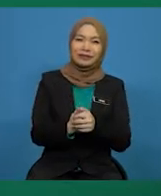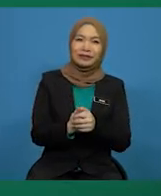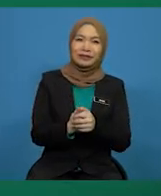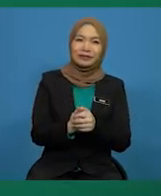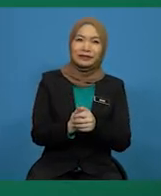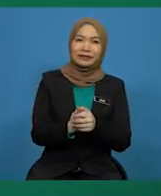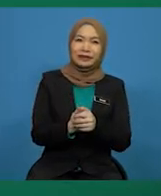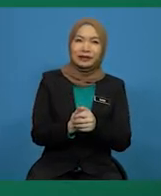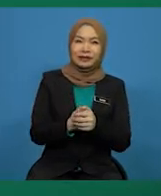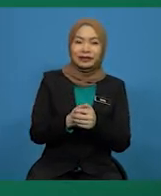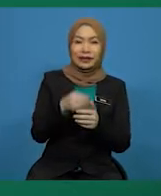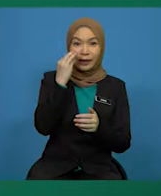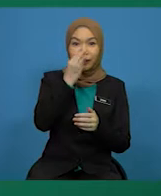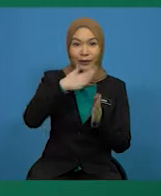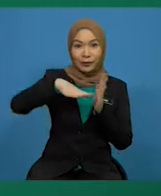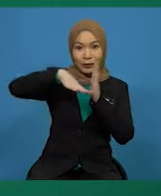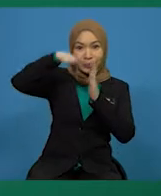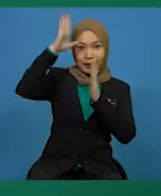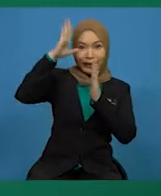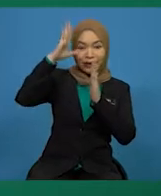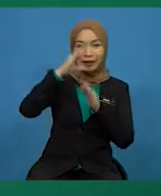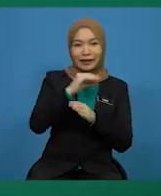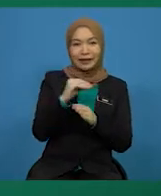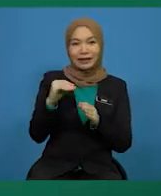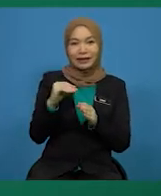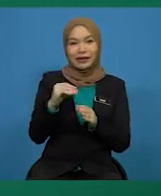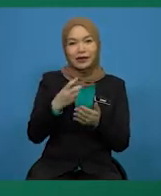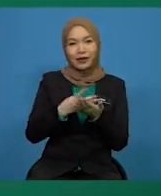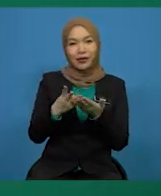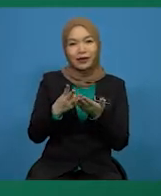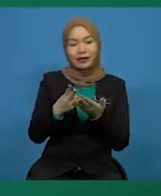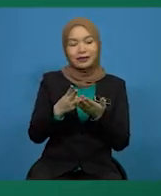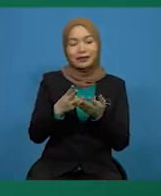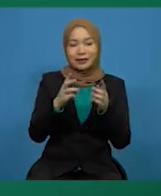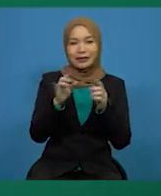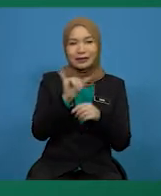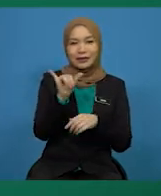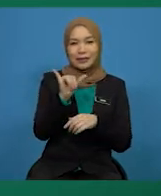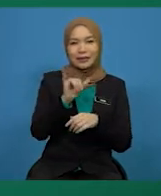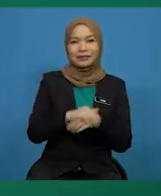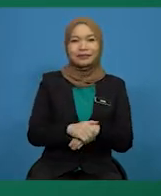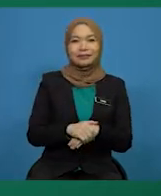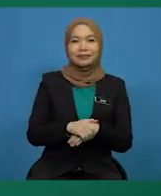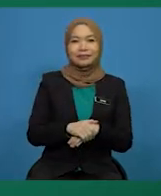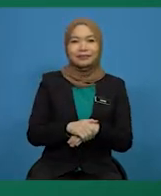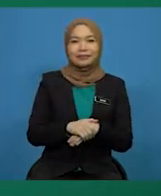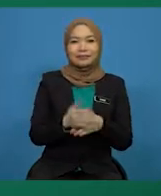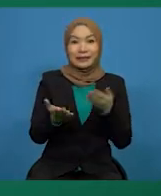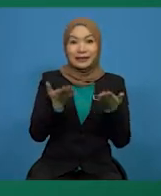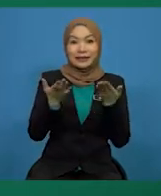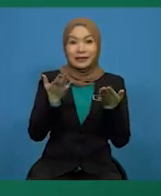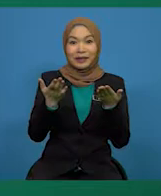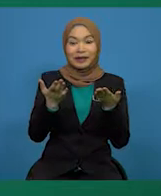bunga akan meningkat dan kuantiti wang tidak berubah, tetapi akhirnya dia akan sampai ke seimbangan